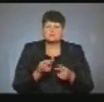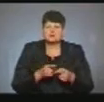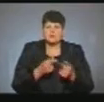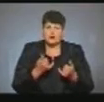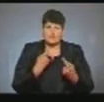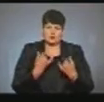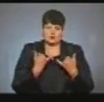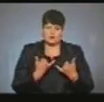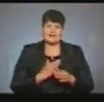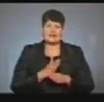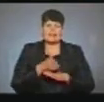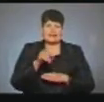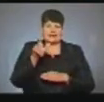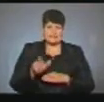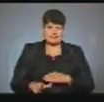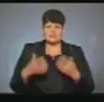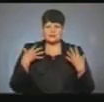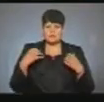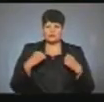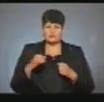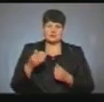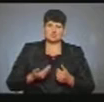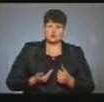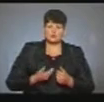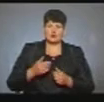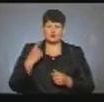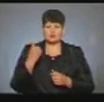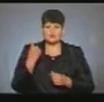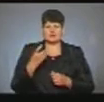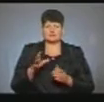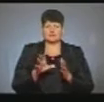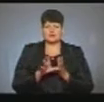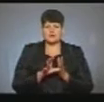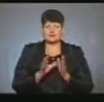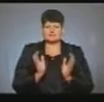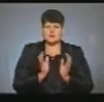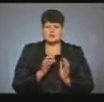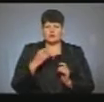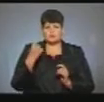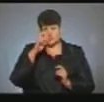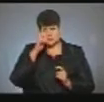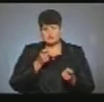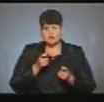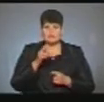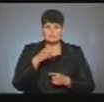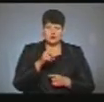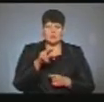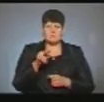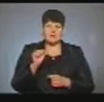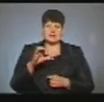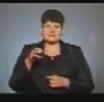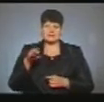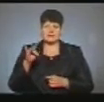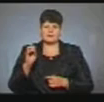сьогодні. Гість студії – начальник управління житлово-комунального господарства та енергозбереження облдержадміністрації Дмитро Пастернак. Вітаю вас.